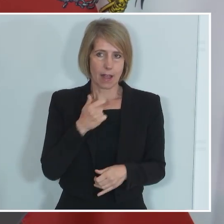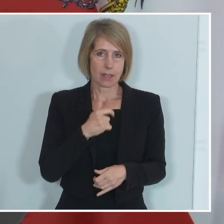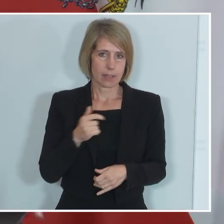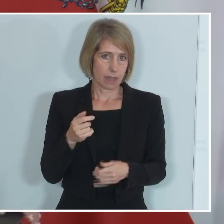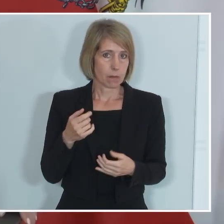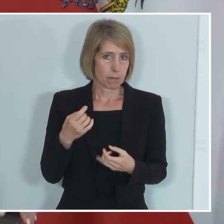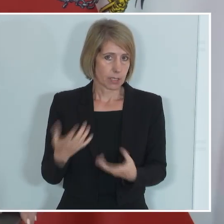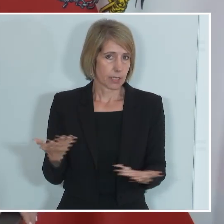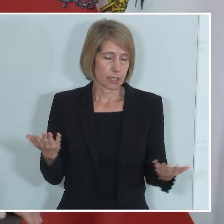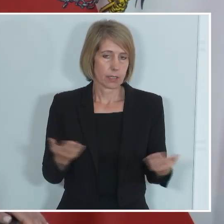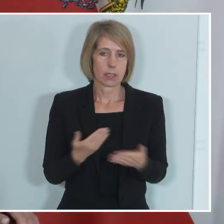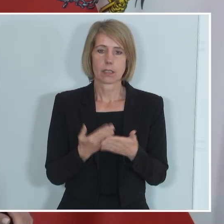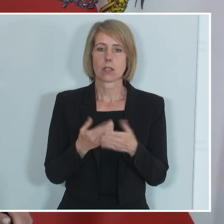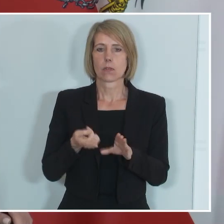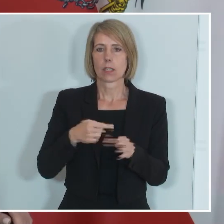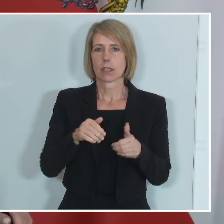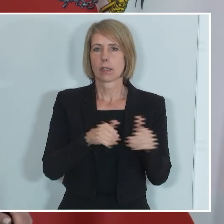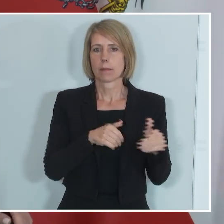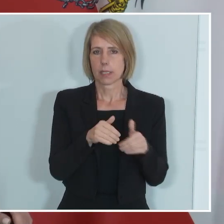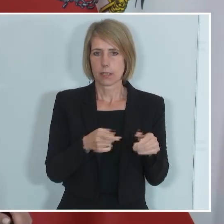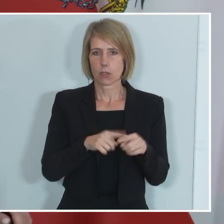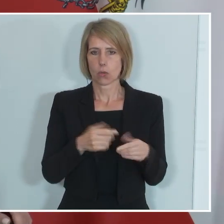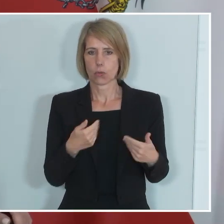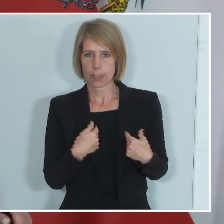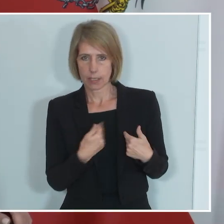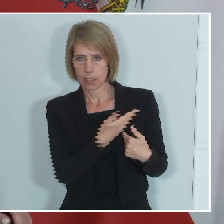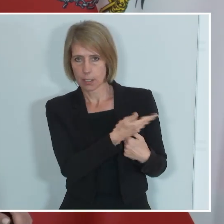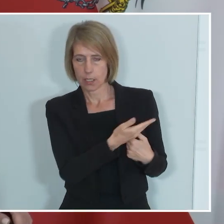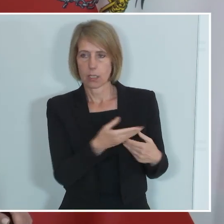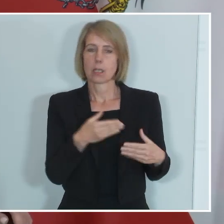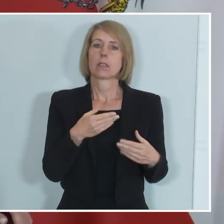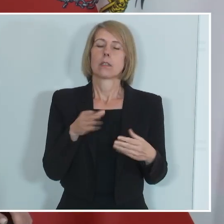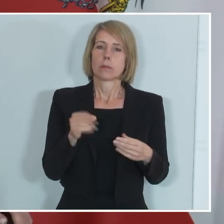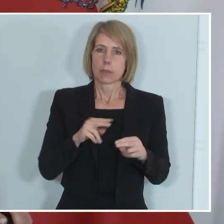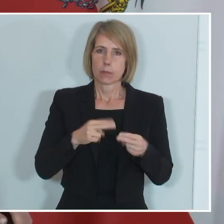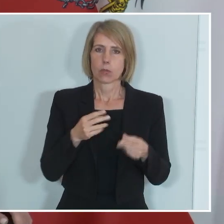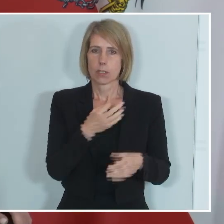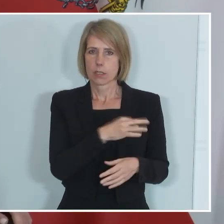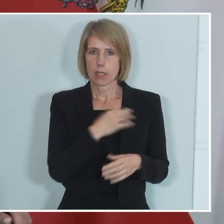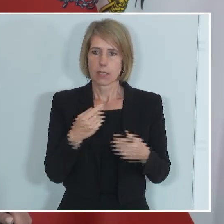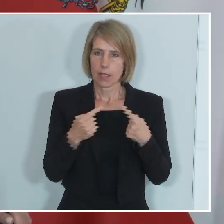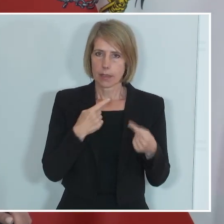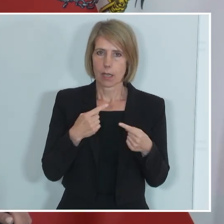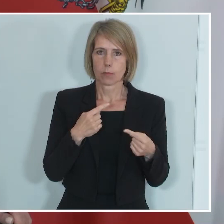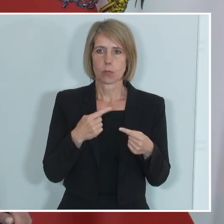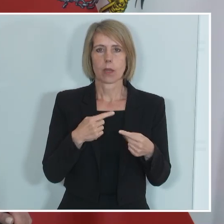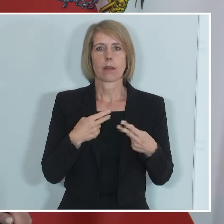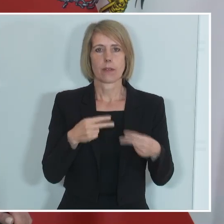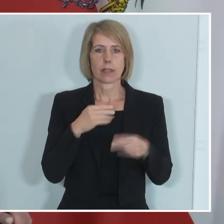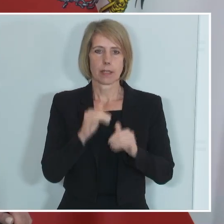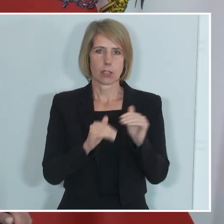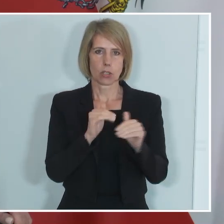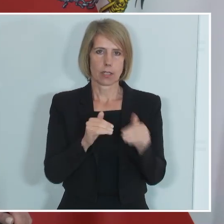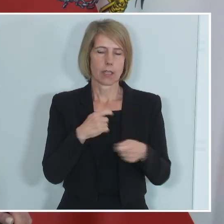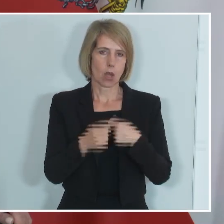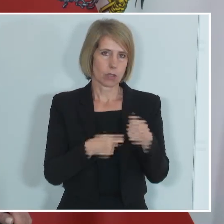der Innenminister und ich entsprechend dem Auftrag vom Bundeskanzler hier auch weitere Schritte besprechen. Wir sind schon im Kontakt und werden,